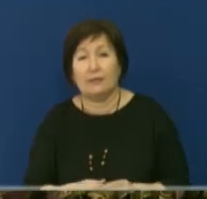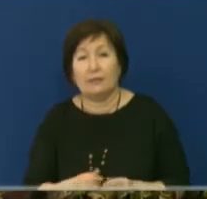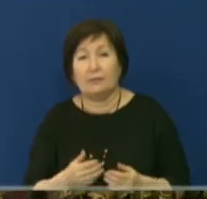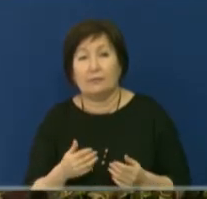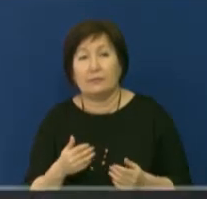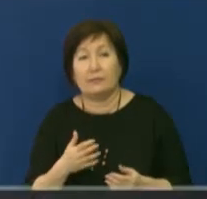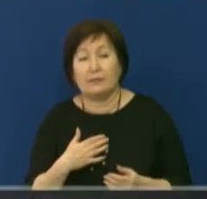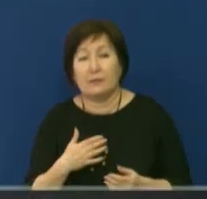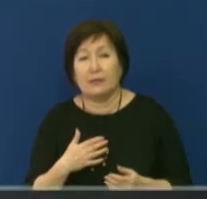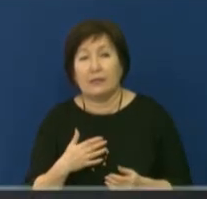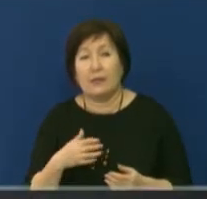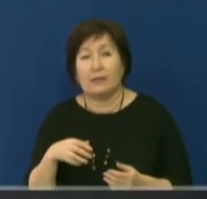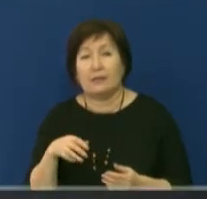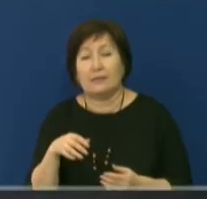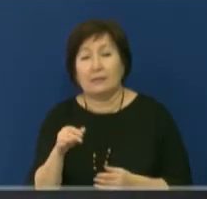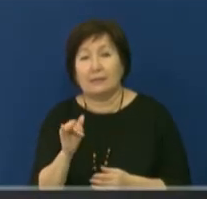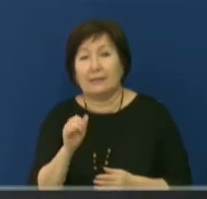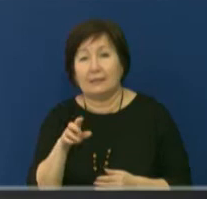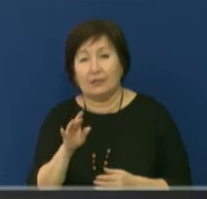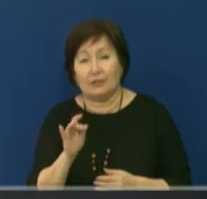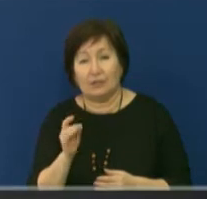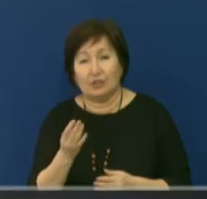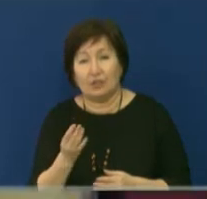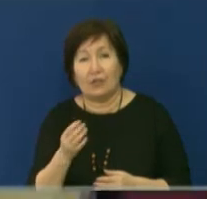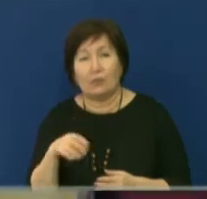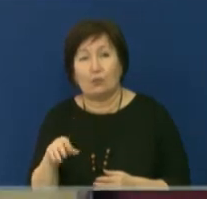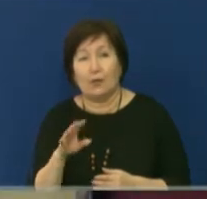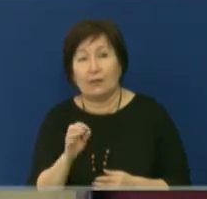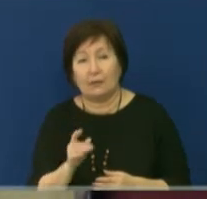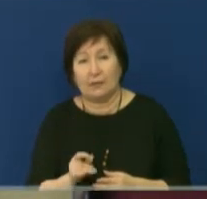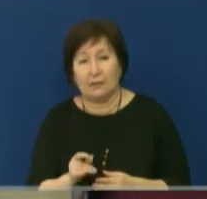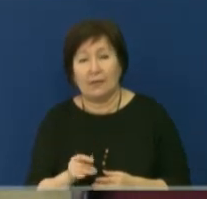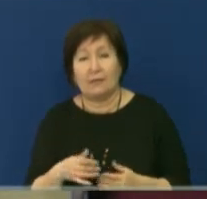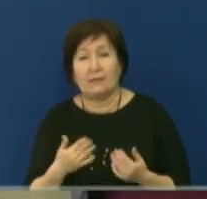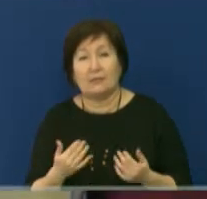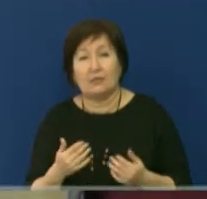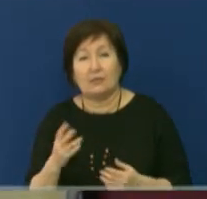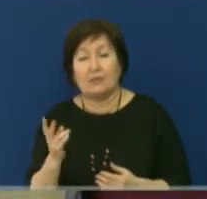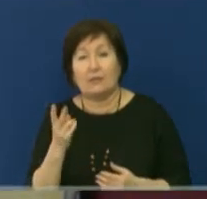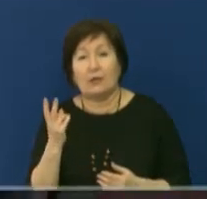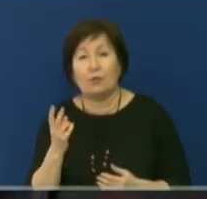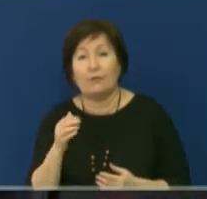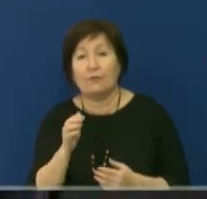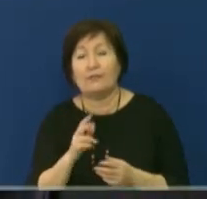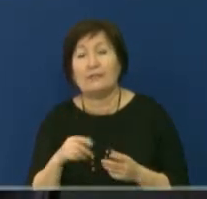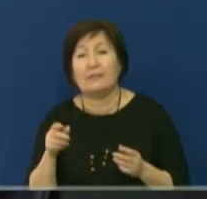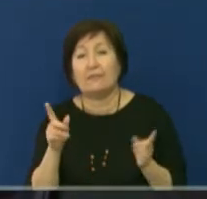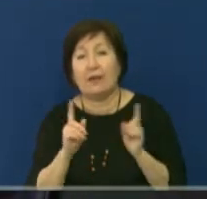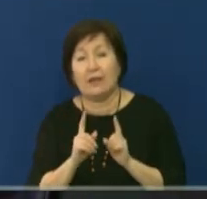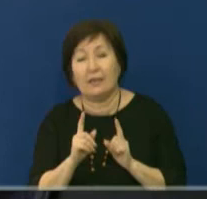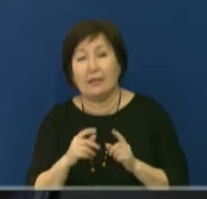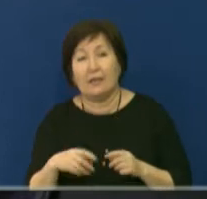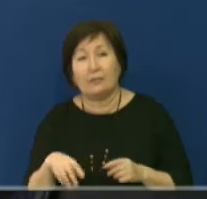Иртыш-Мунары. Под таким названием прошел очередной, уже 22-й международный фестиваль. В мероприятии приняли участие не только творческий коллектив из